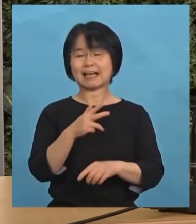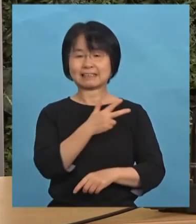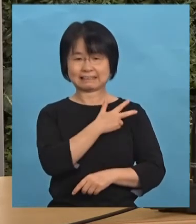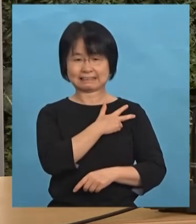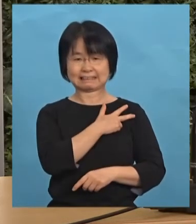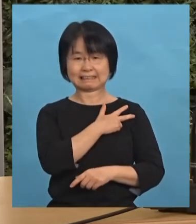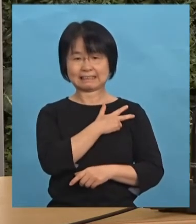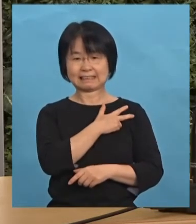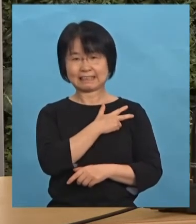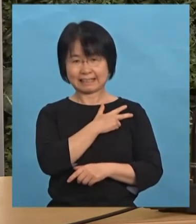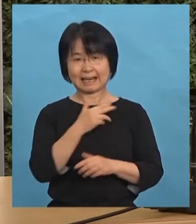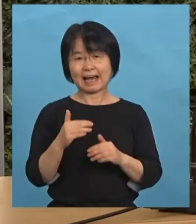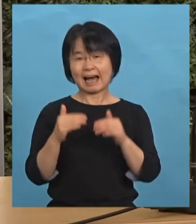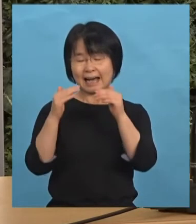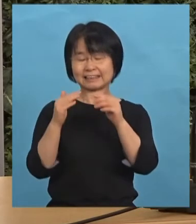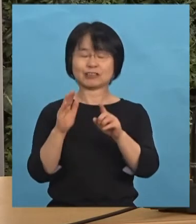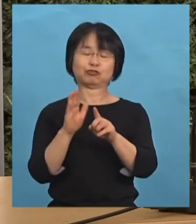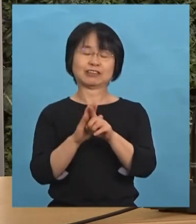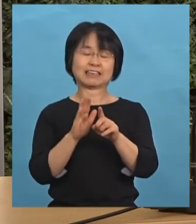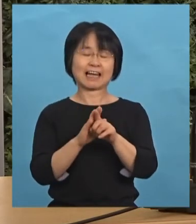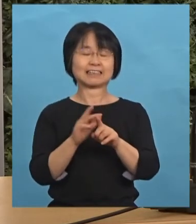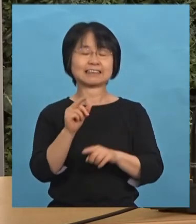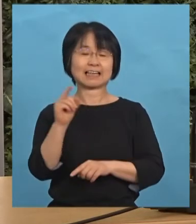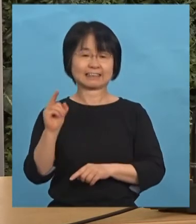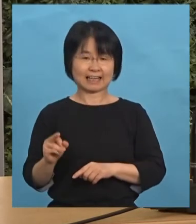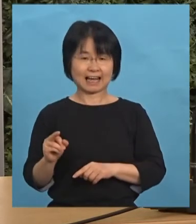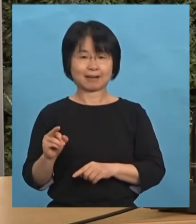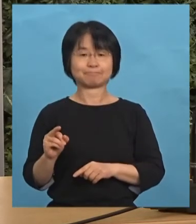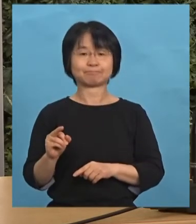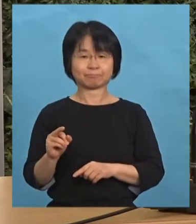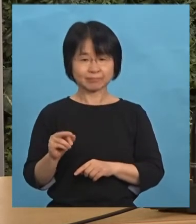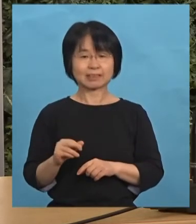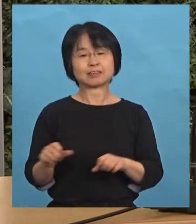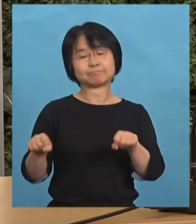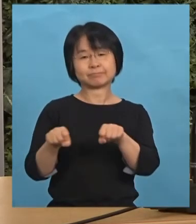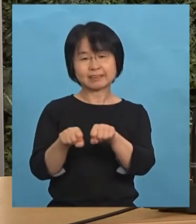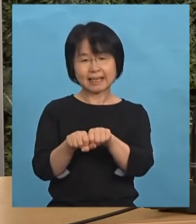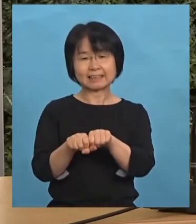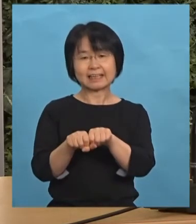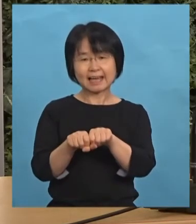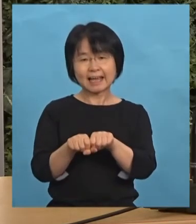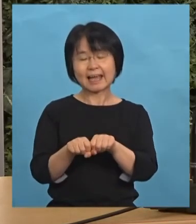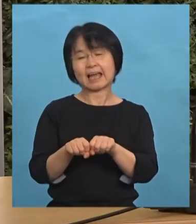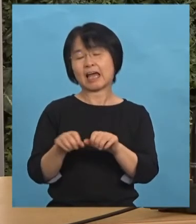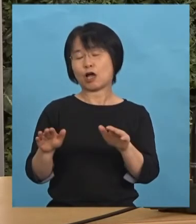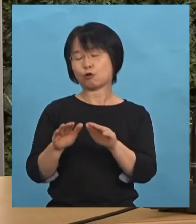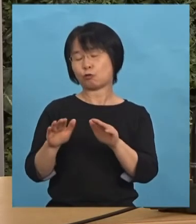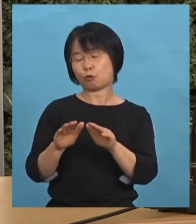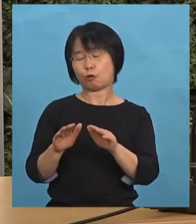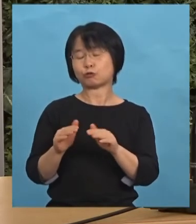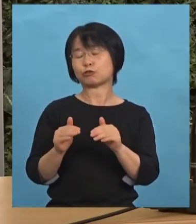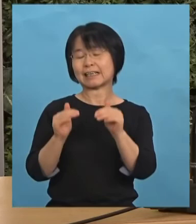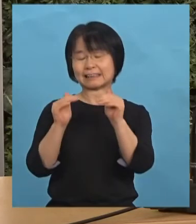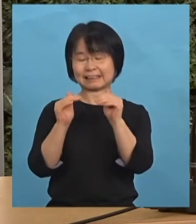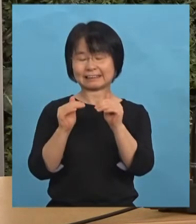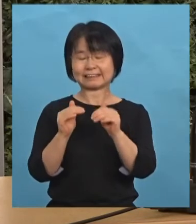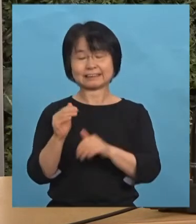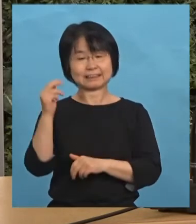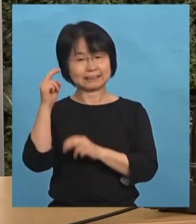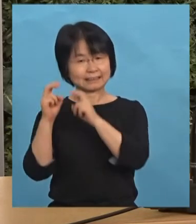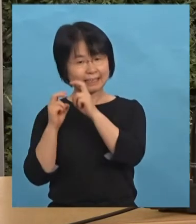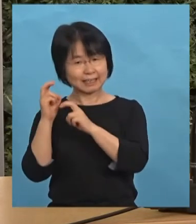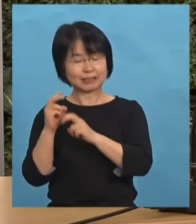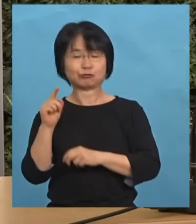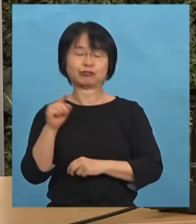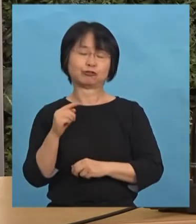ター、地域との連携を取り、子育てに悩んでおられる方のお役に立ちたいと考えています。子育ては